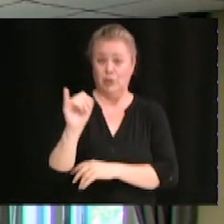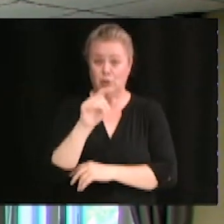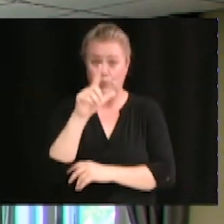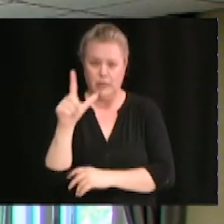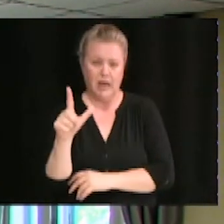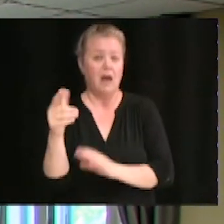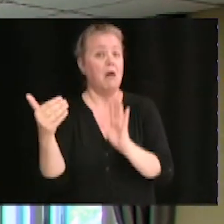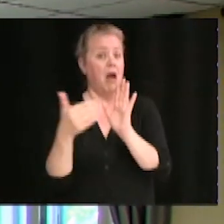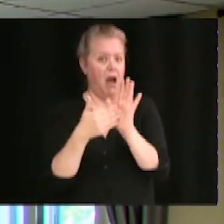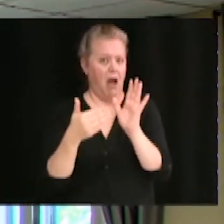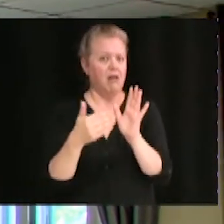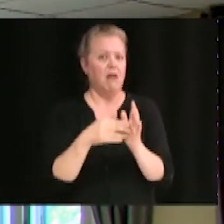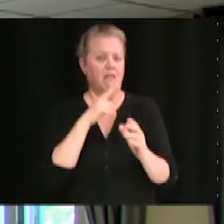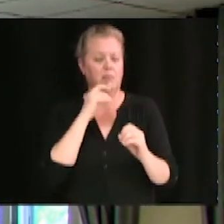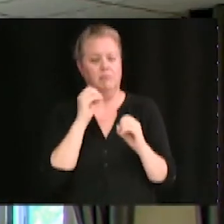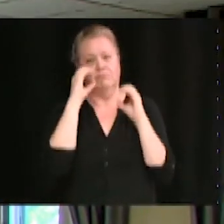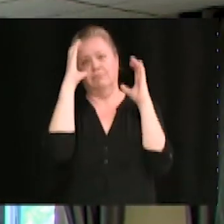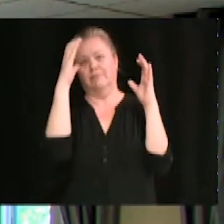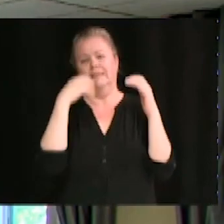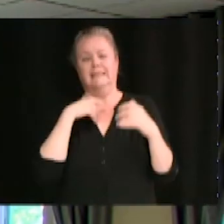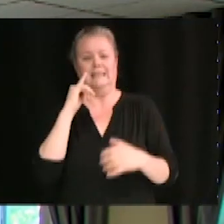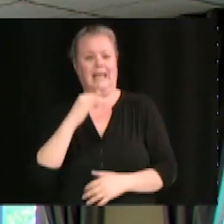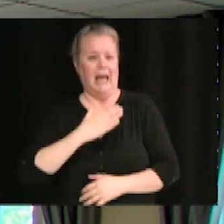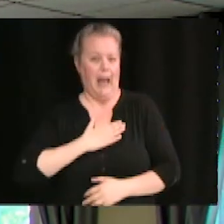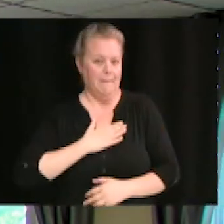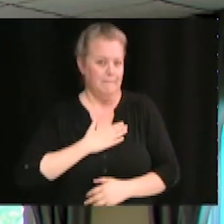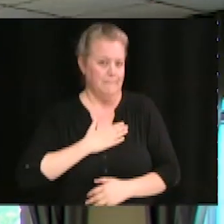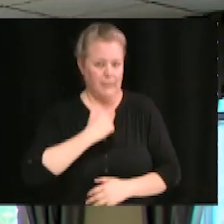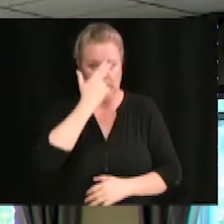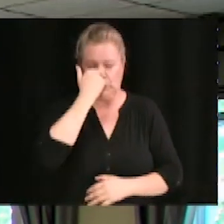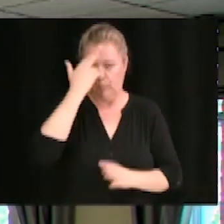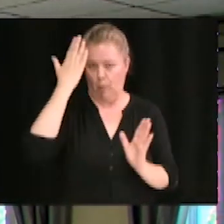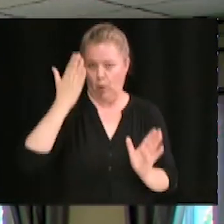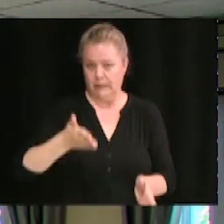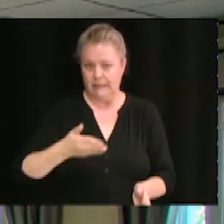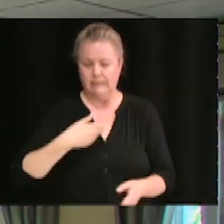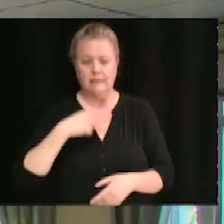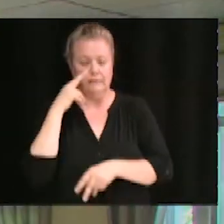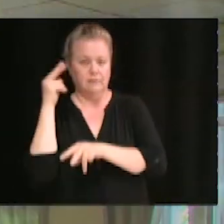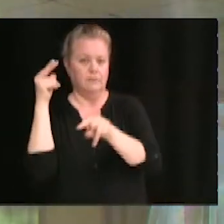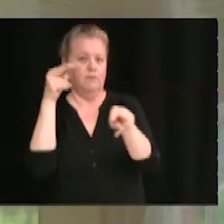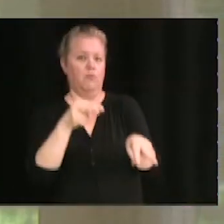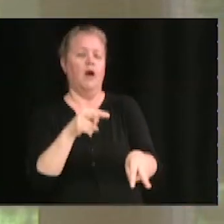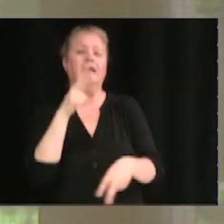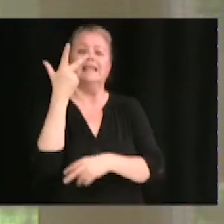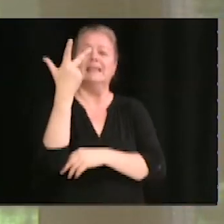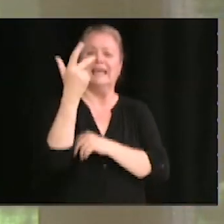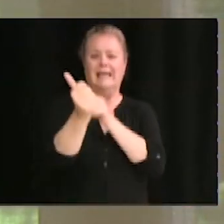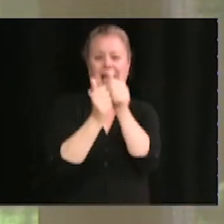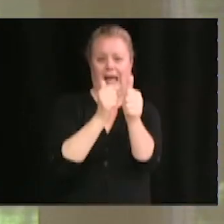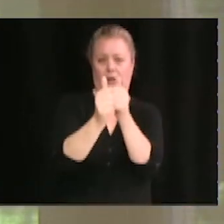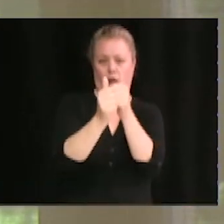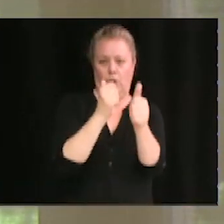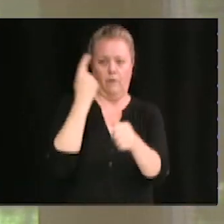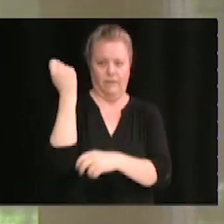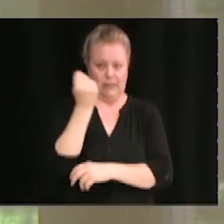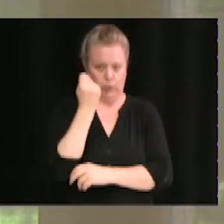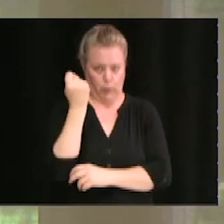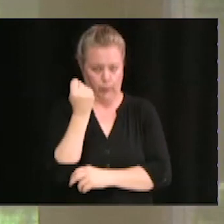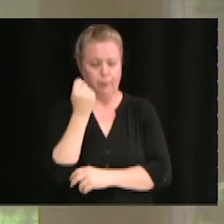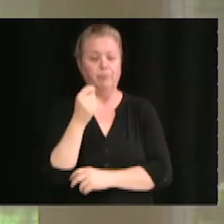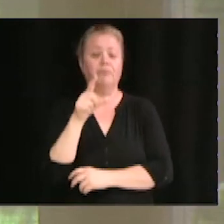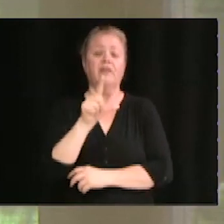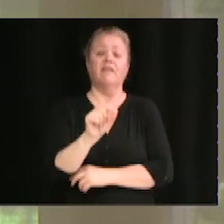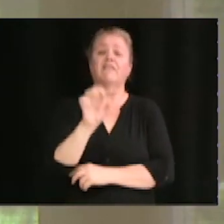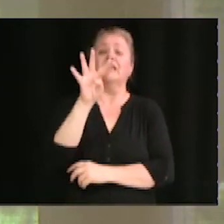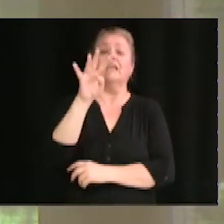amateurs d'athlètes. Vous allez voir des athlètes à l'œuvre, vous allez au triathlon de Victoriaville. Le 24 juillet,